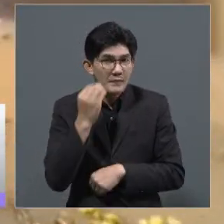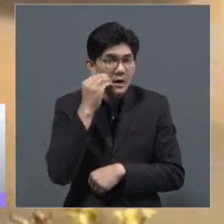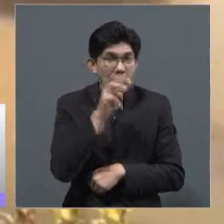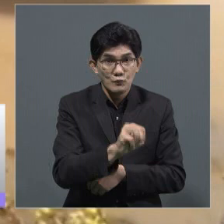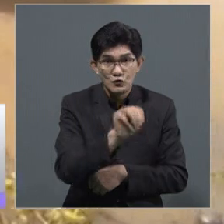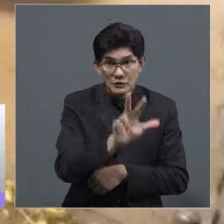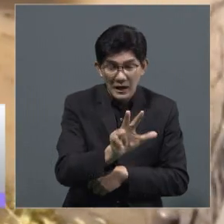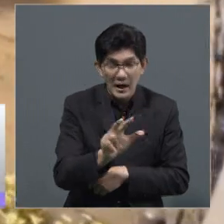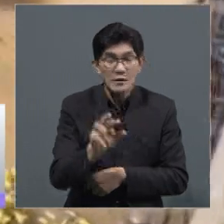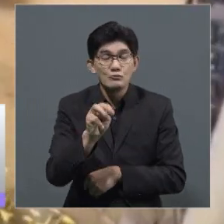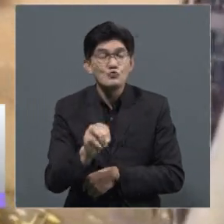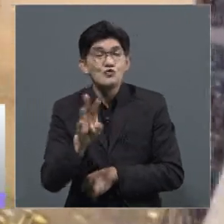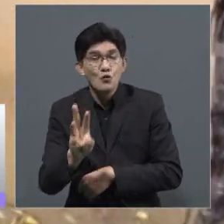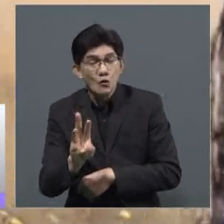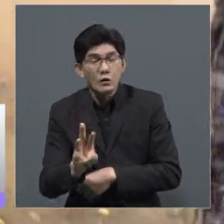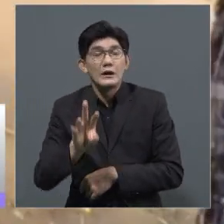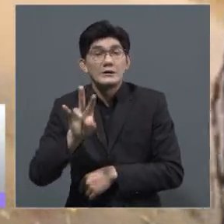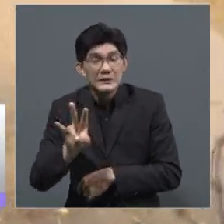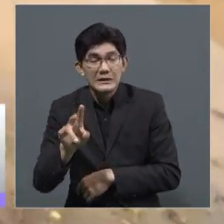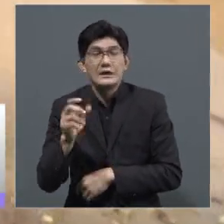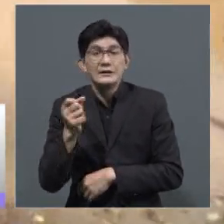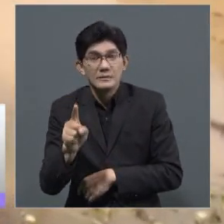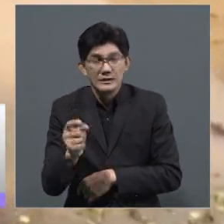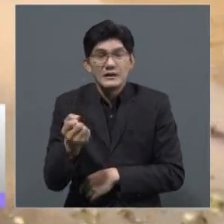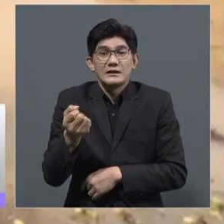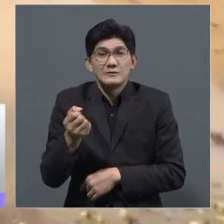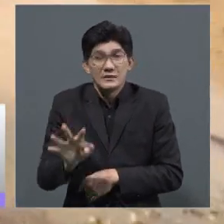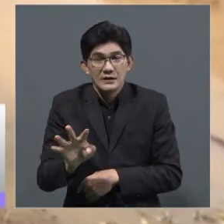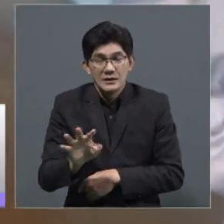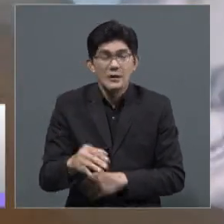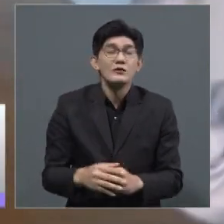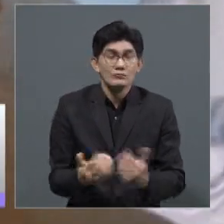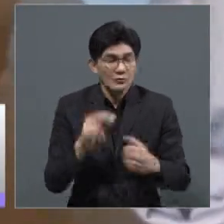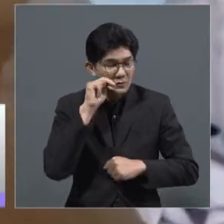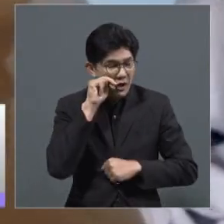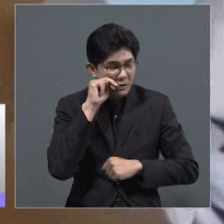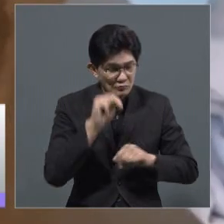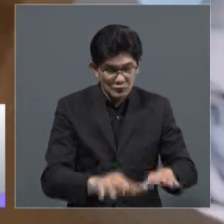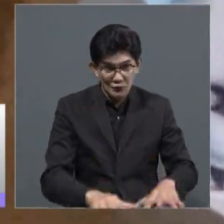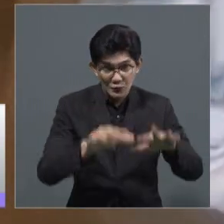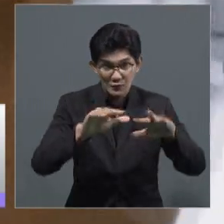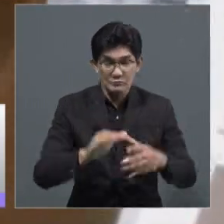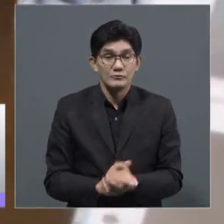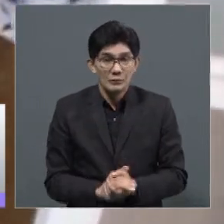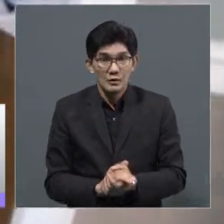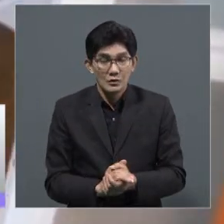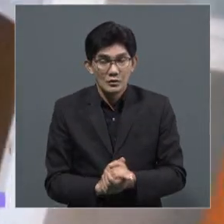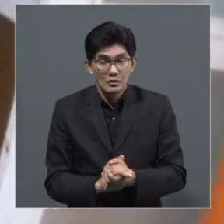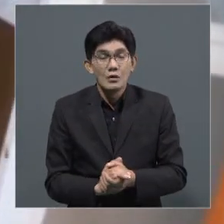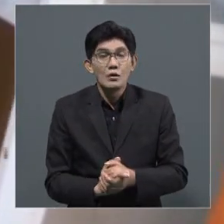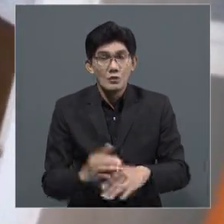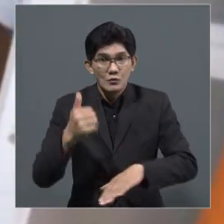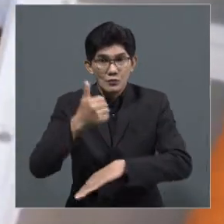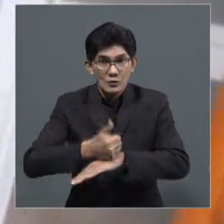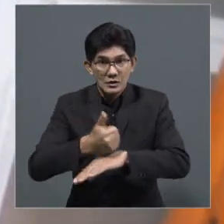3หมู่ที่ 6หมู่ที่ 7หมู่ที่ 11หมู่ที่14และหมู่ที่ 16นะครับโดยทางนายกเทศบาลตำบล